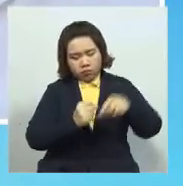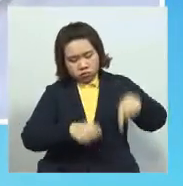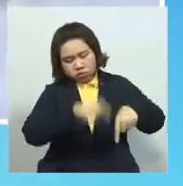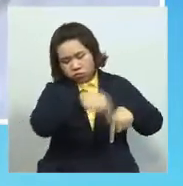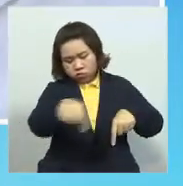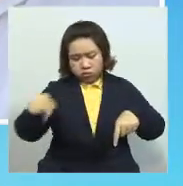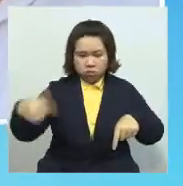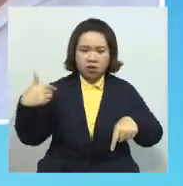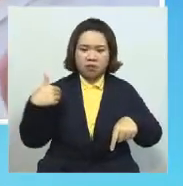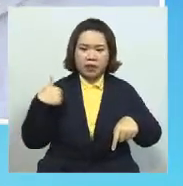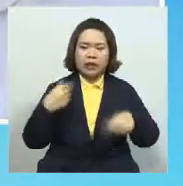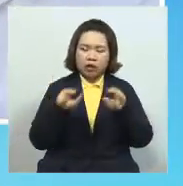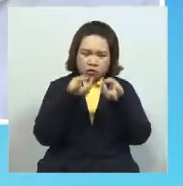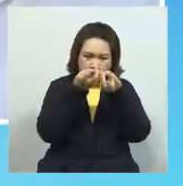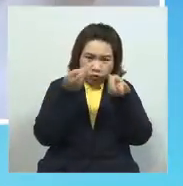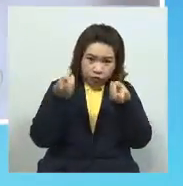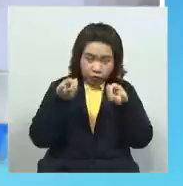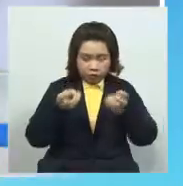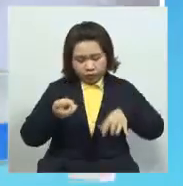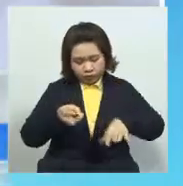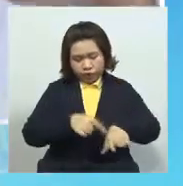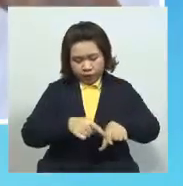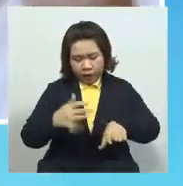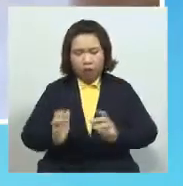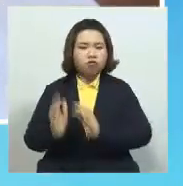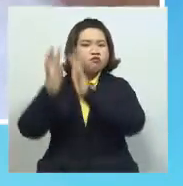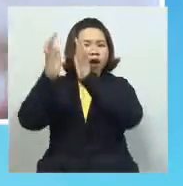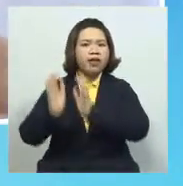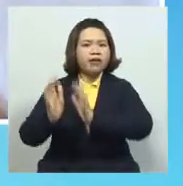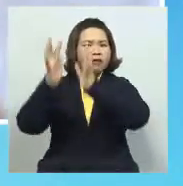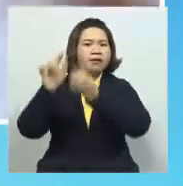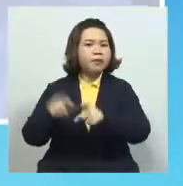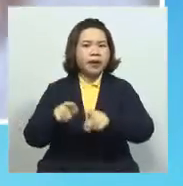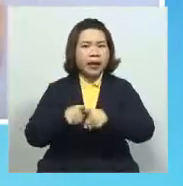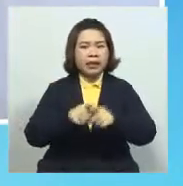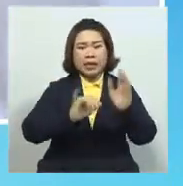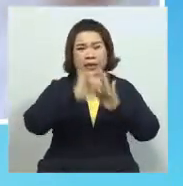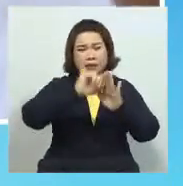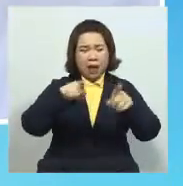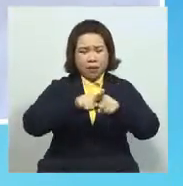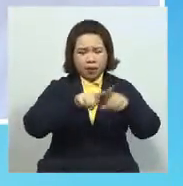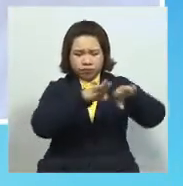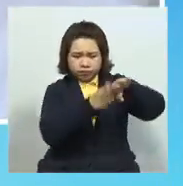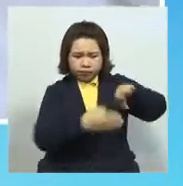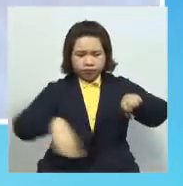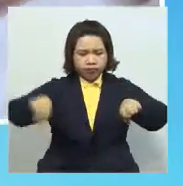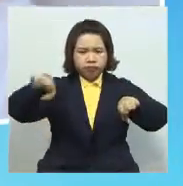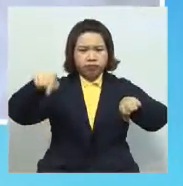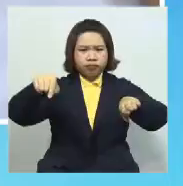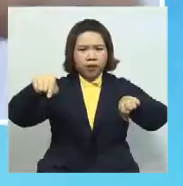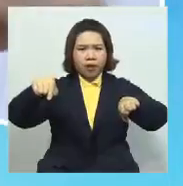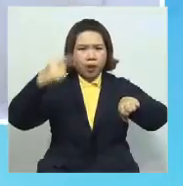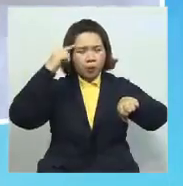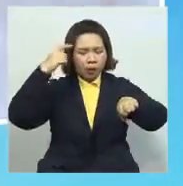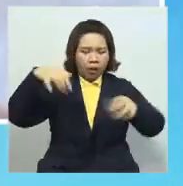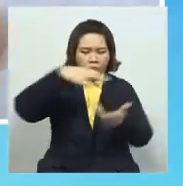คะมันก็มีทั้งฝุ่นละอองจากข้างล่างแล้วก็ฟันไฟจากข้างบนแล้วเชียงใหม่มันเป็นแอ่งกระทะไงคะมันก็เลยไม่รู้จะ